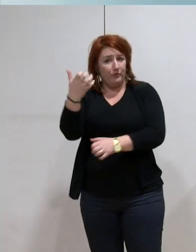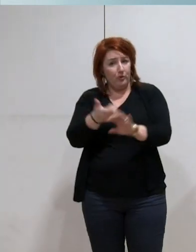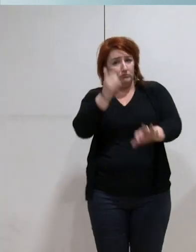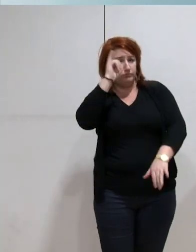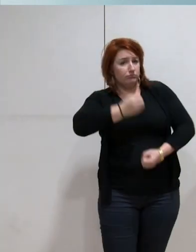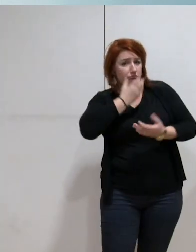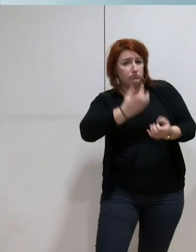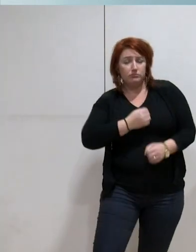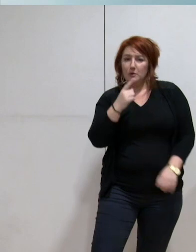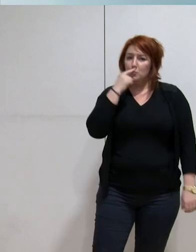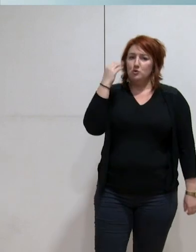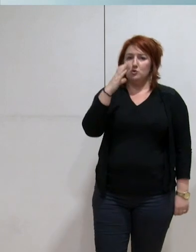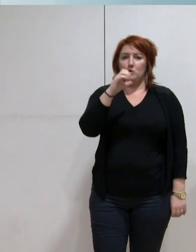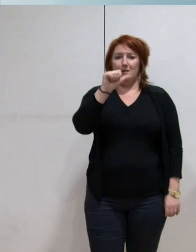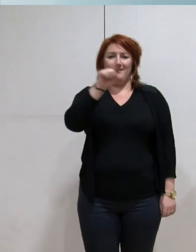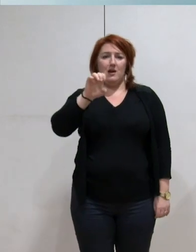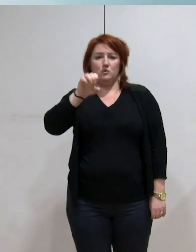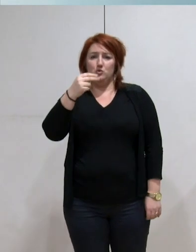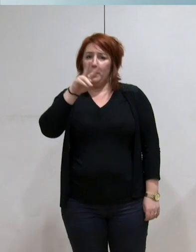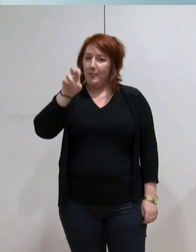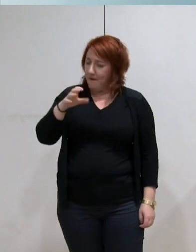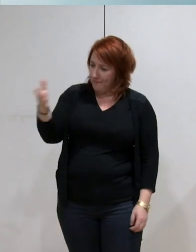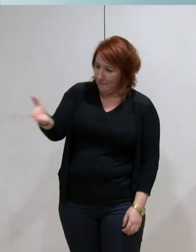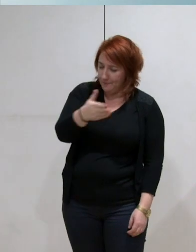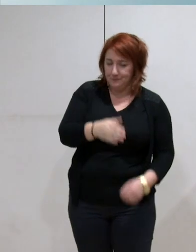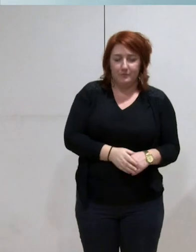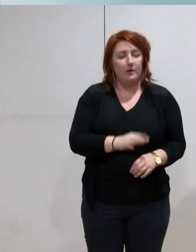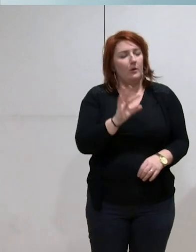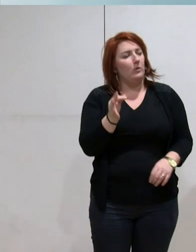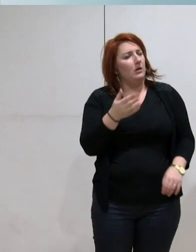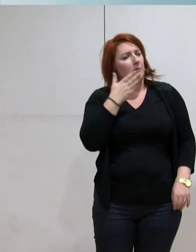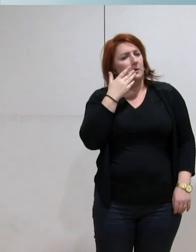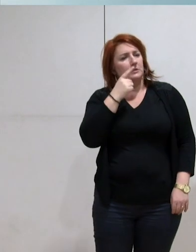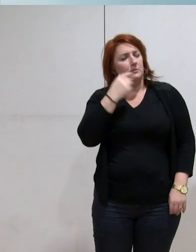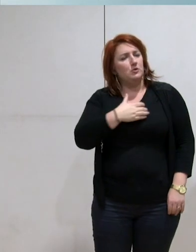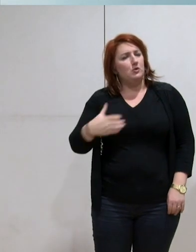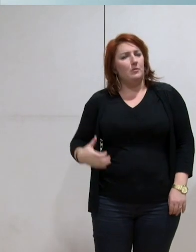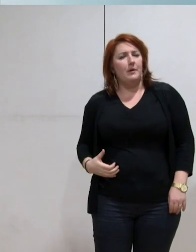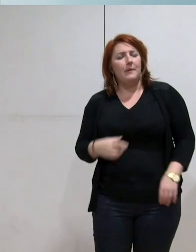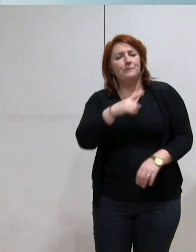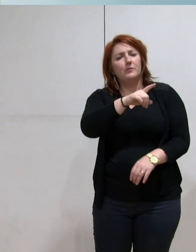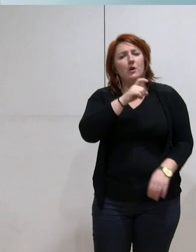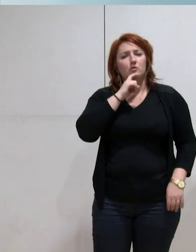je simplement je je pensais en écoutant C p raison